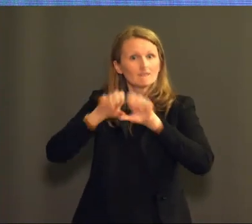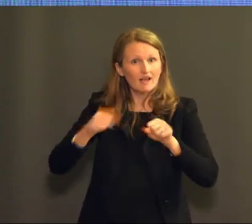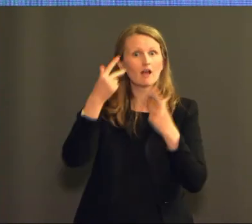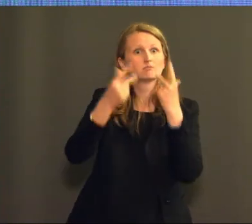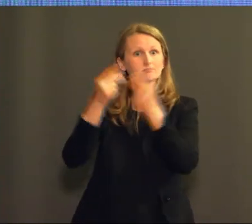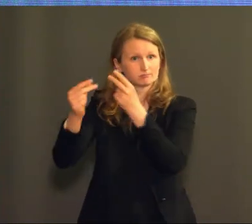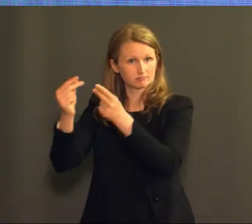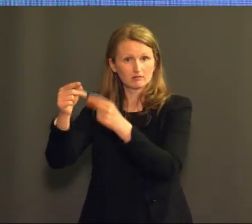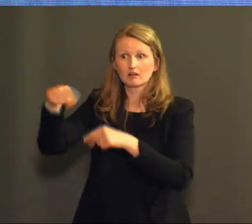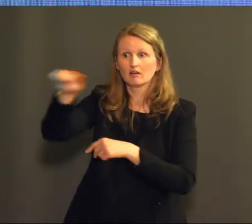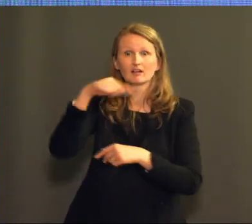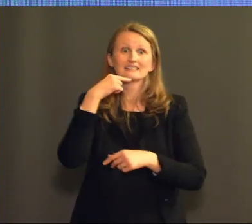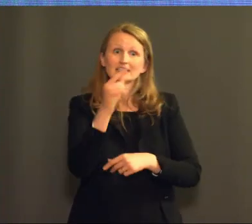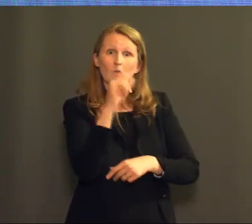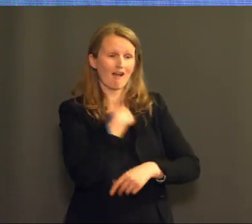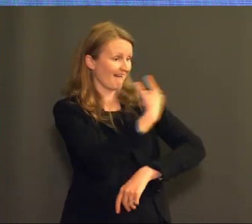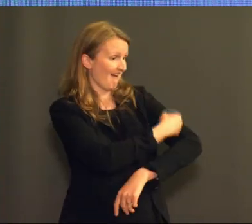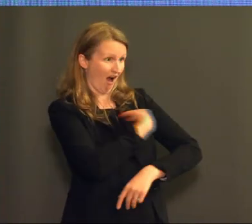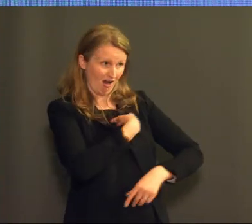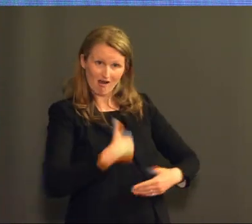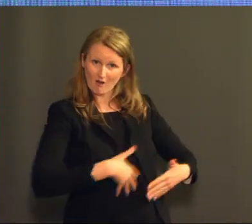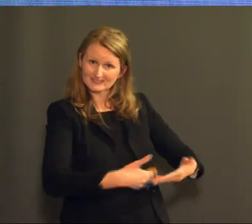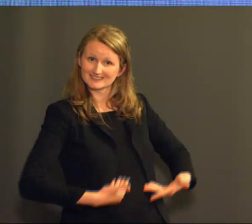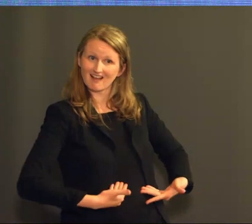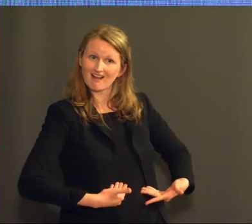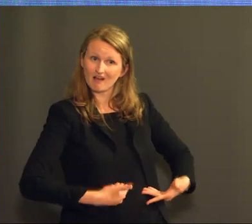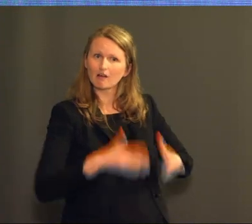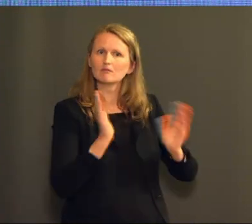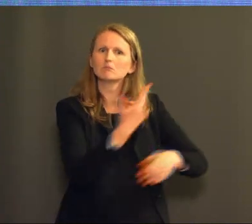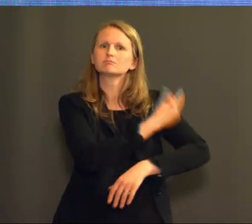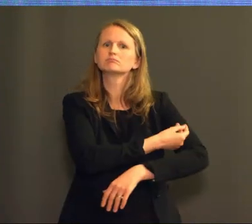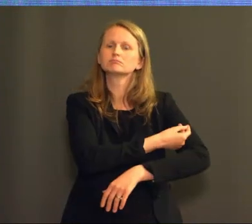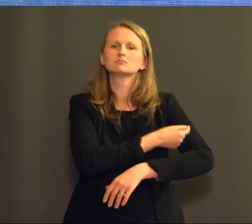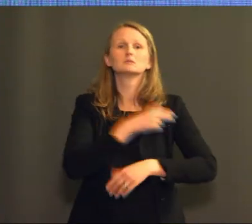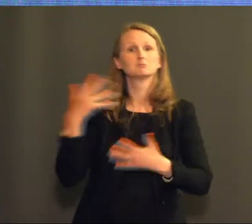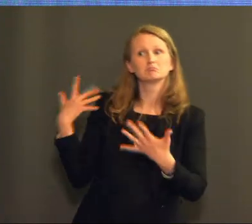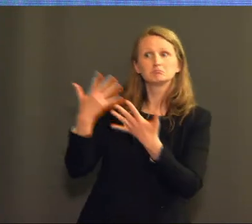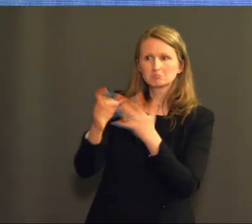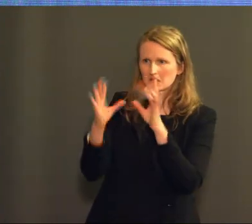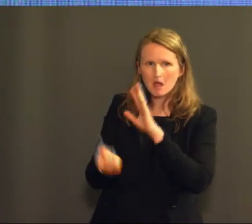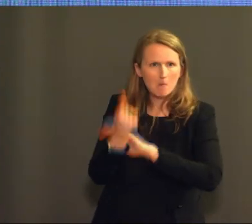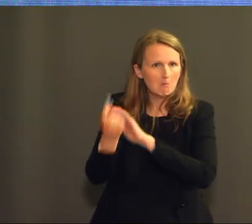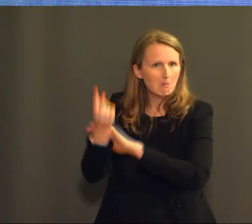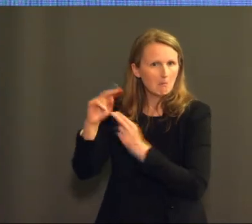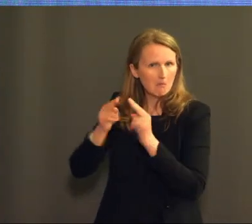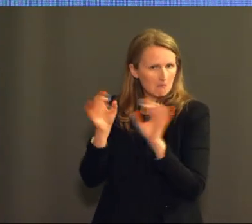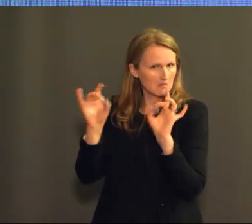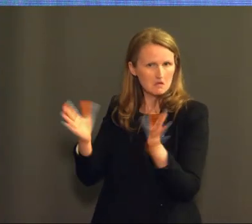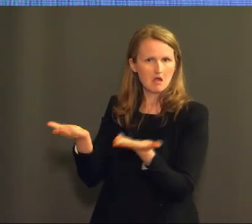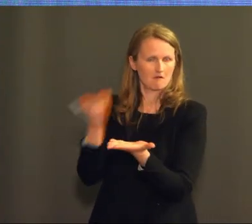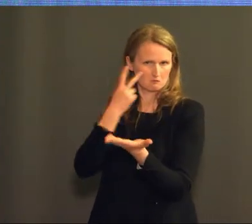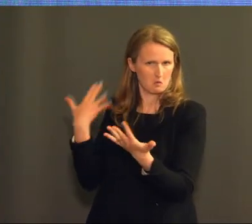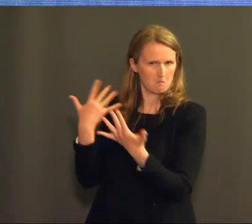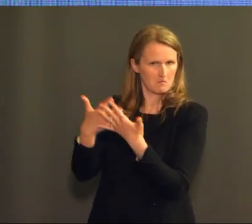ce jour. Aucune complication n'a d'ailleurs été signalée avec d'autres vaccins